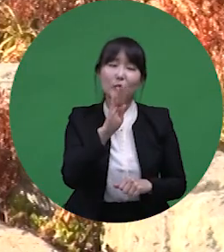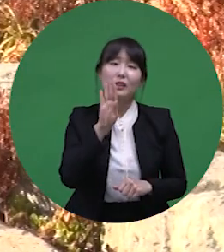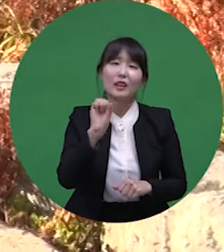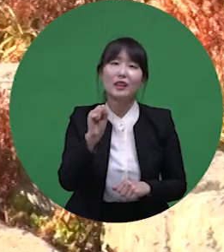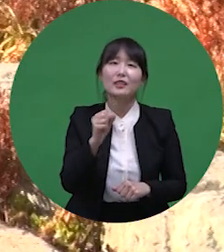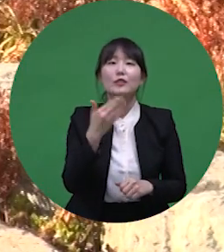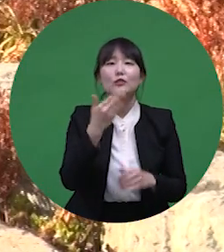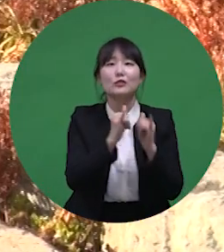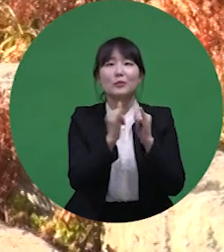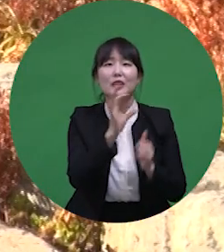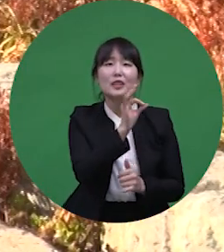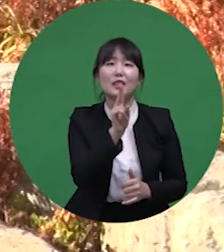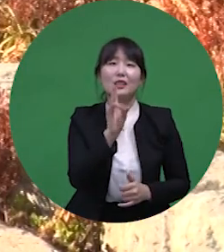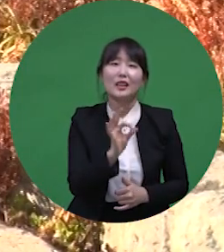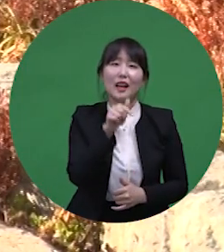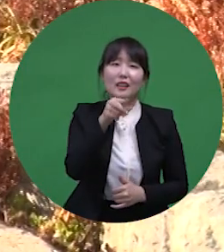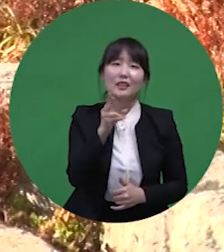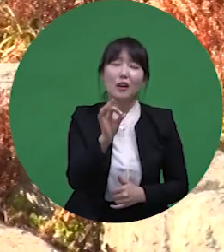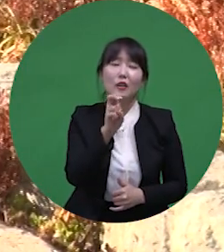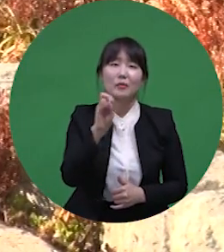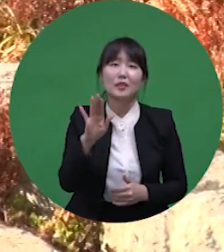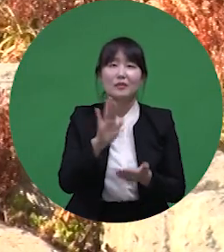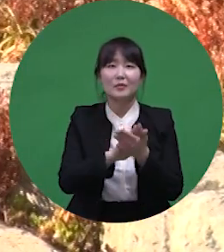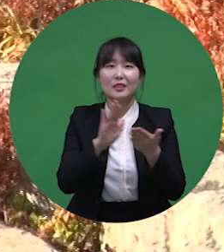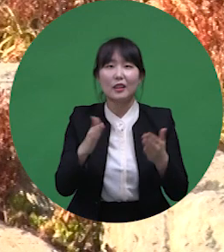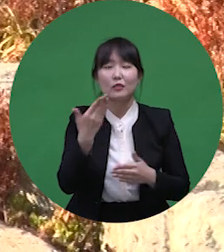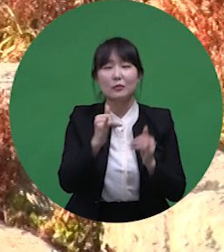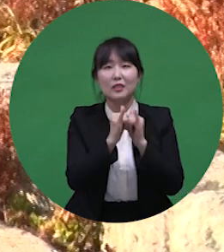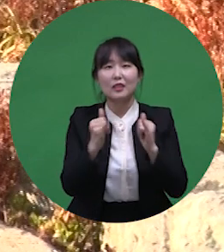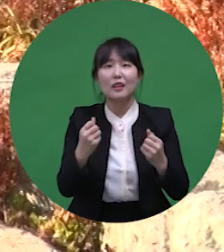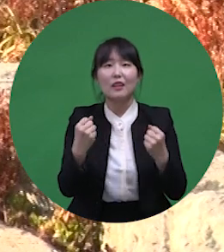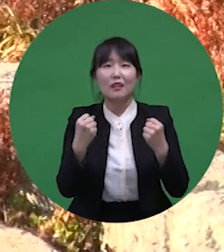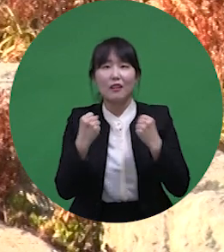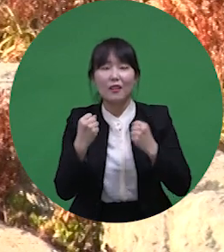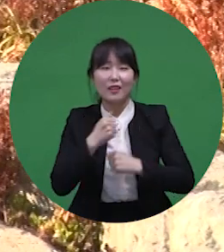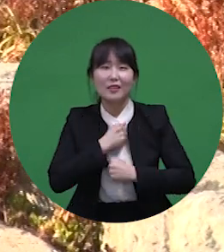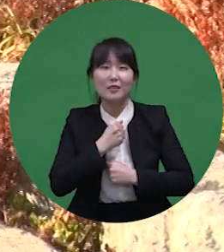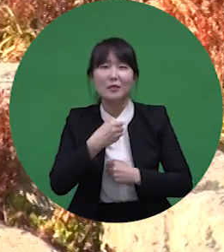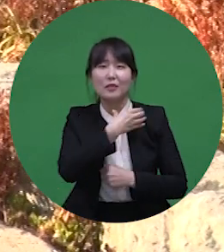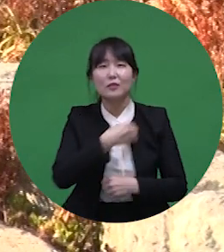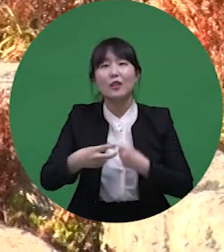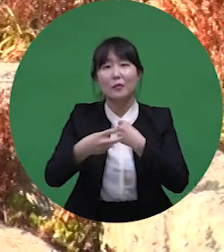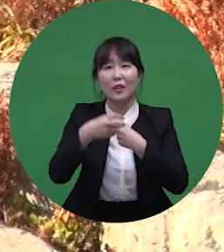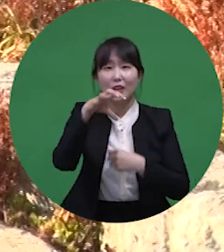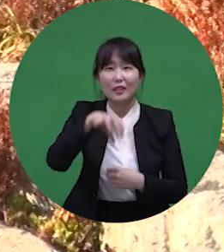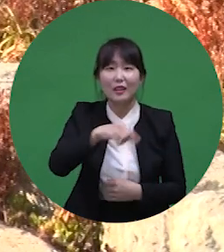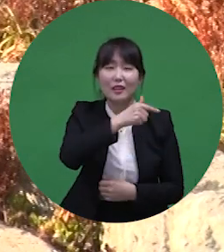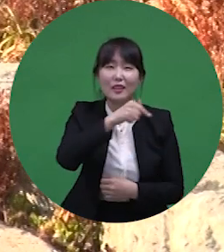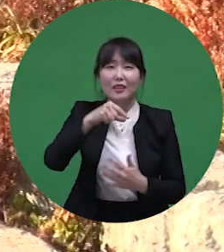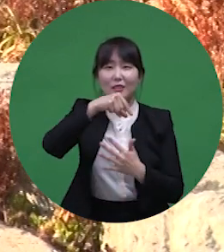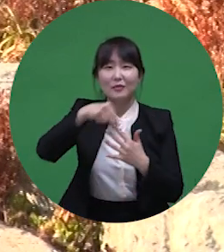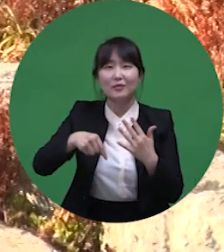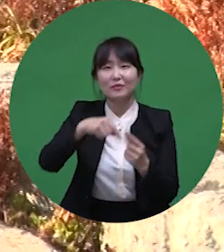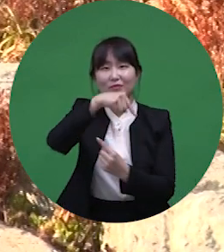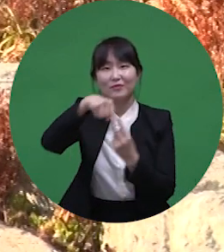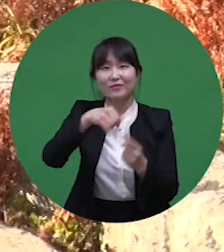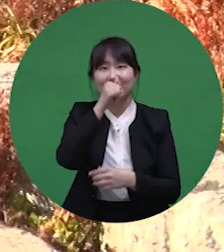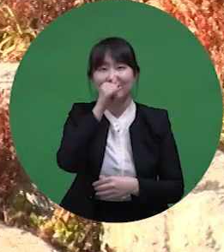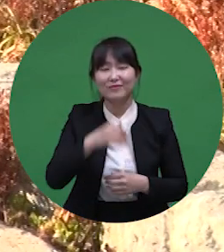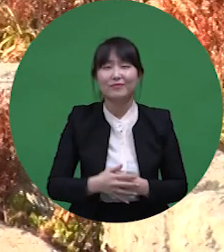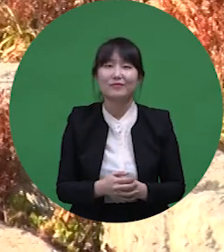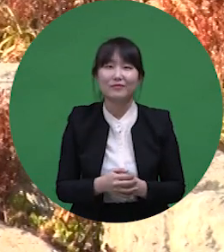안녕하세요. GBS 국민리포터 양경미입니다. 구민들의 건강 지킴이인 보건소에서 다양한